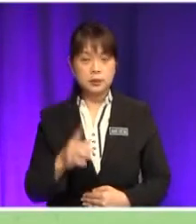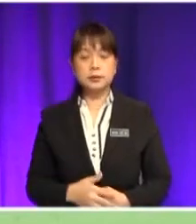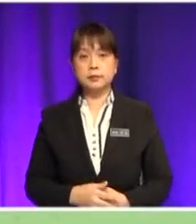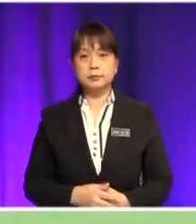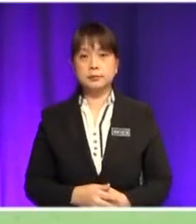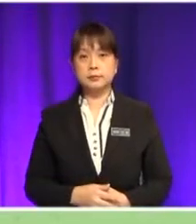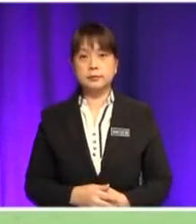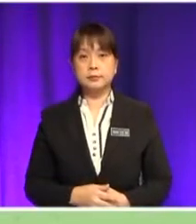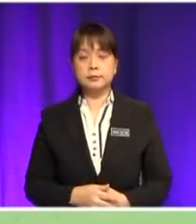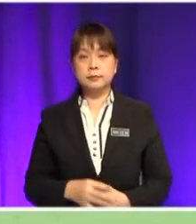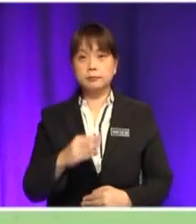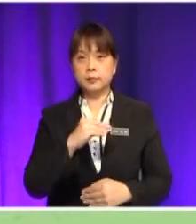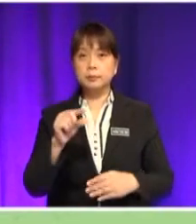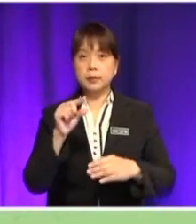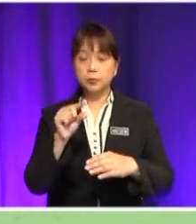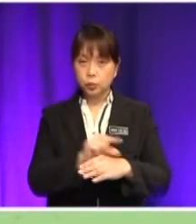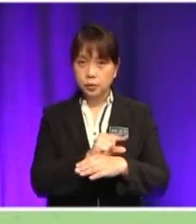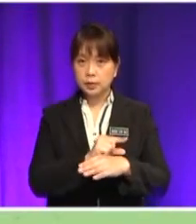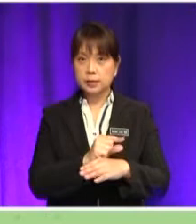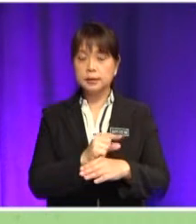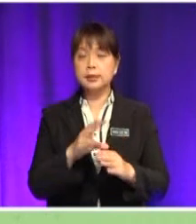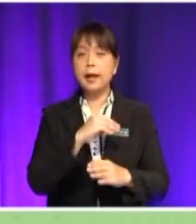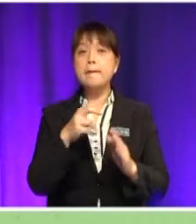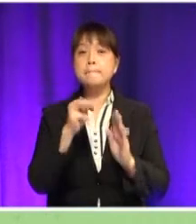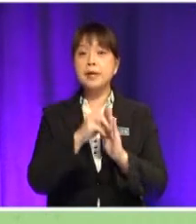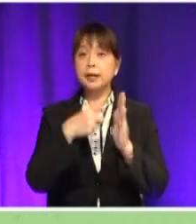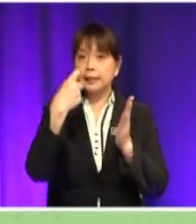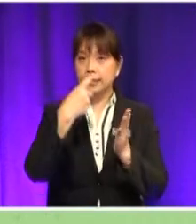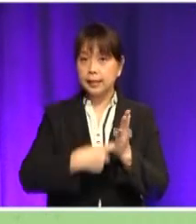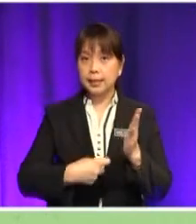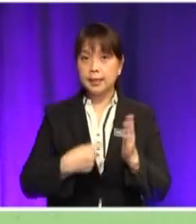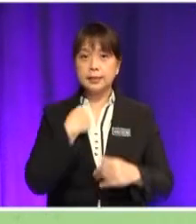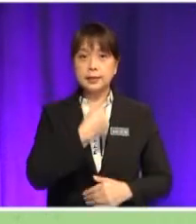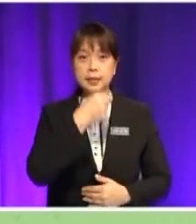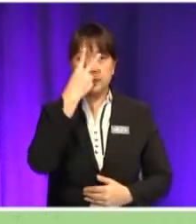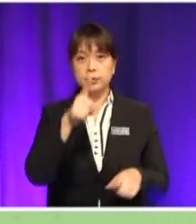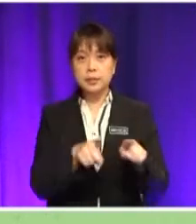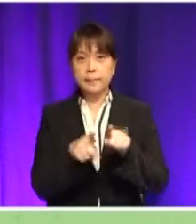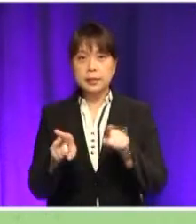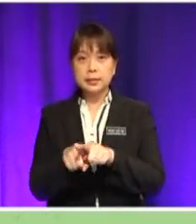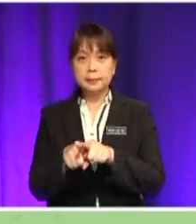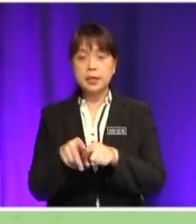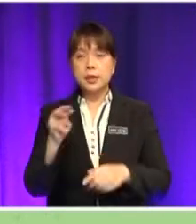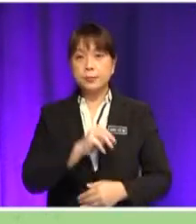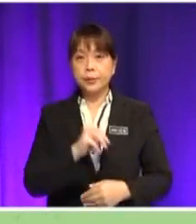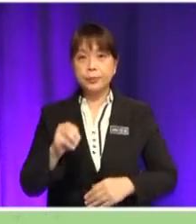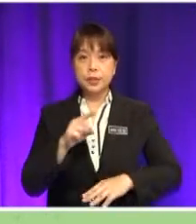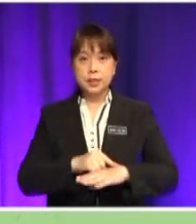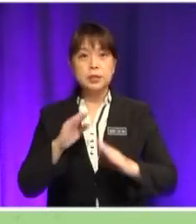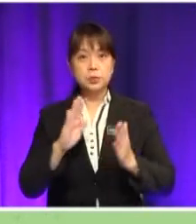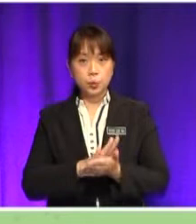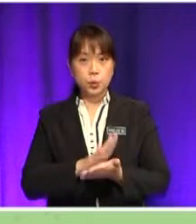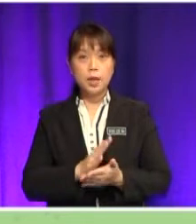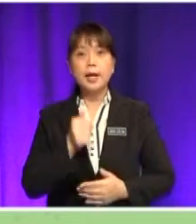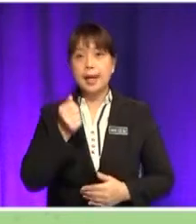juga menilai jadi kita tengok sama-sama Oke murid-muri di sekolah adakah anda